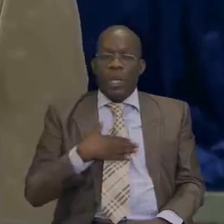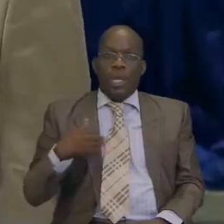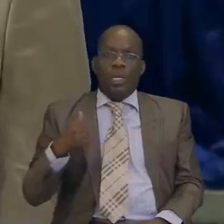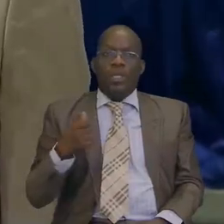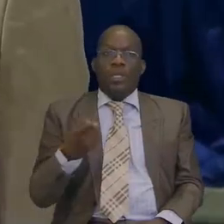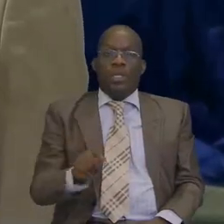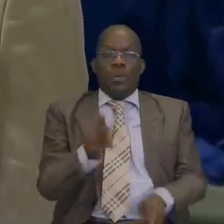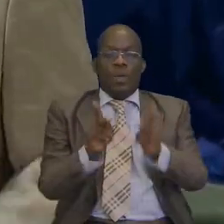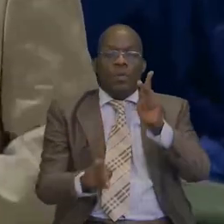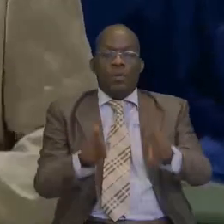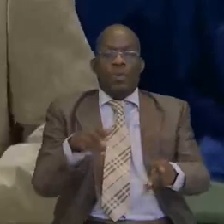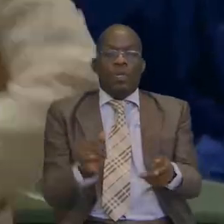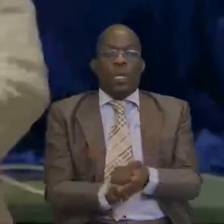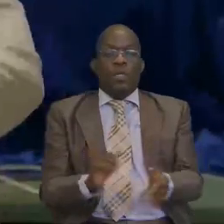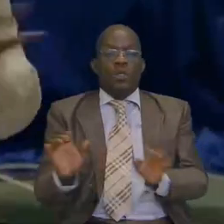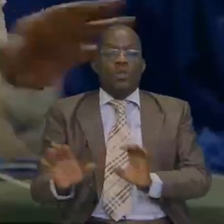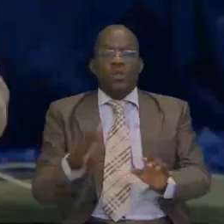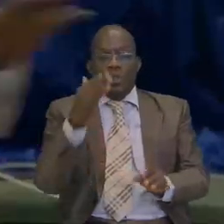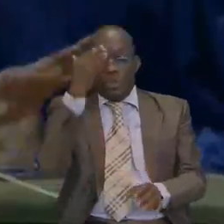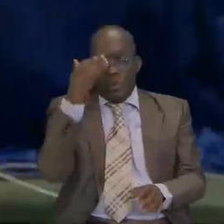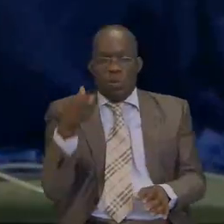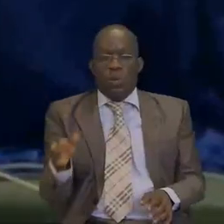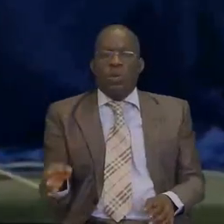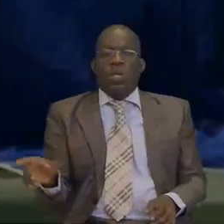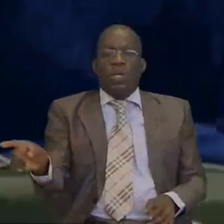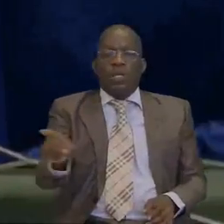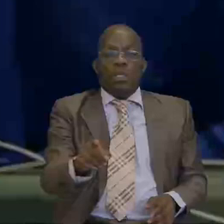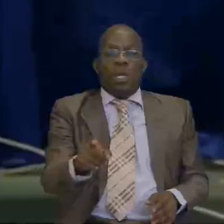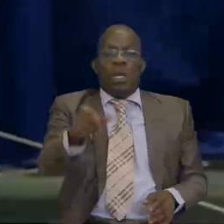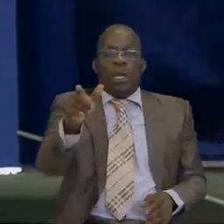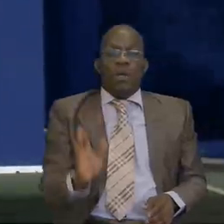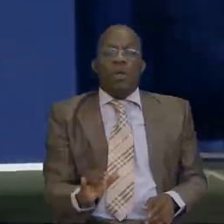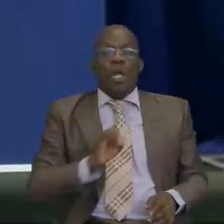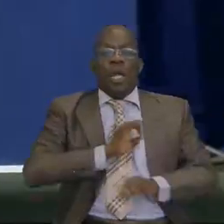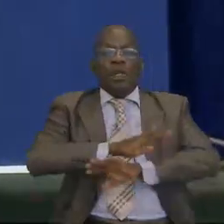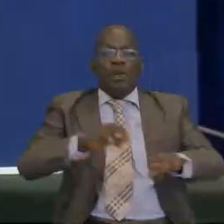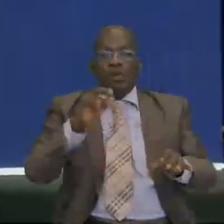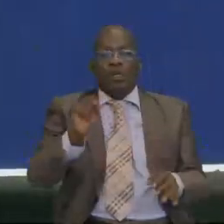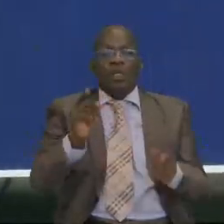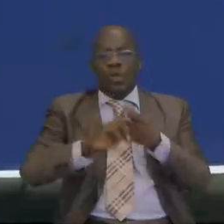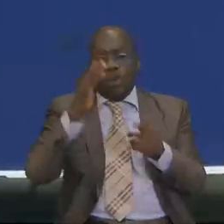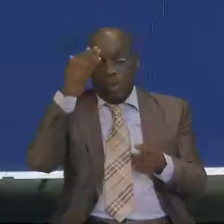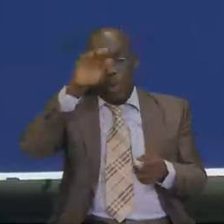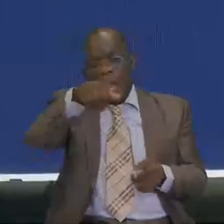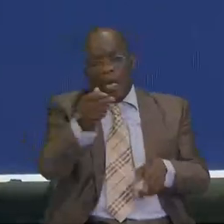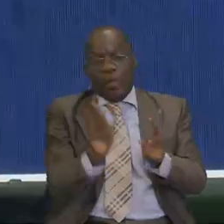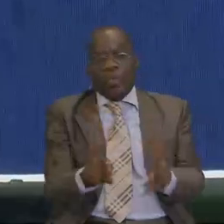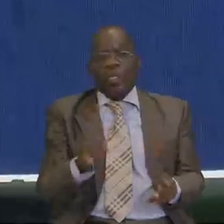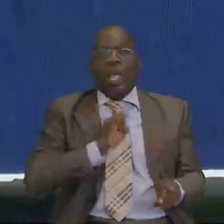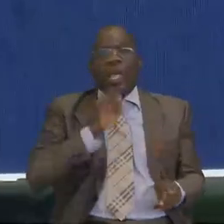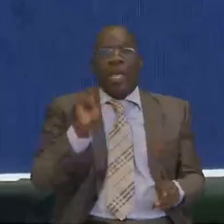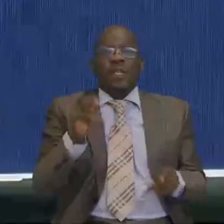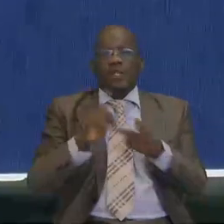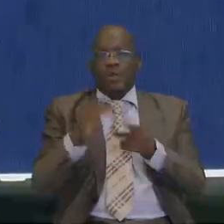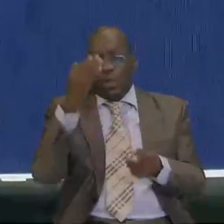Et ceux du peuple qui connaîtront leur Dieu, je n'ai pas besoin de connaître notre personnalité. Je dois connaître